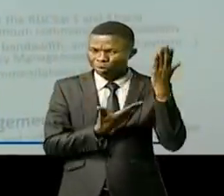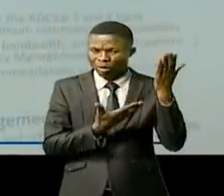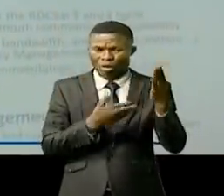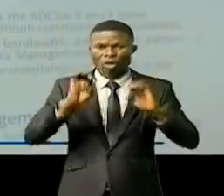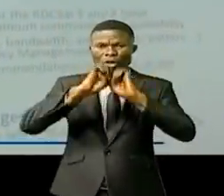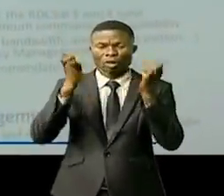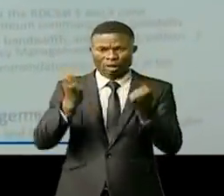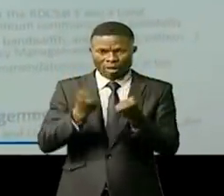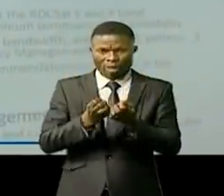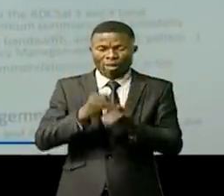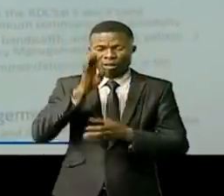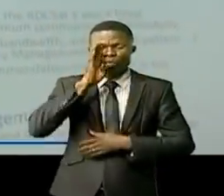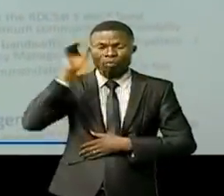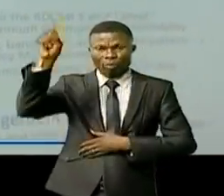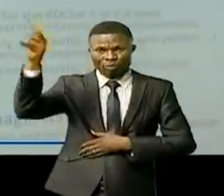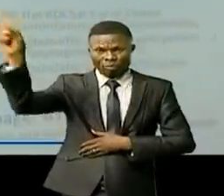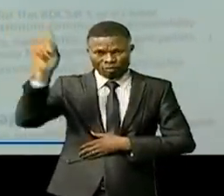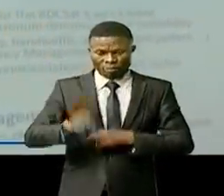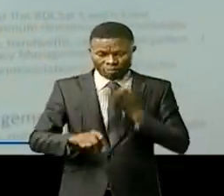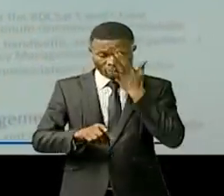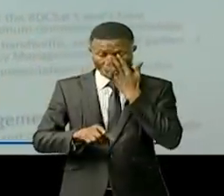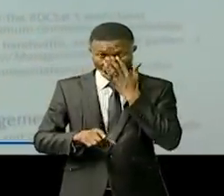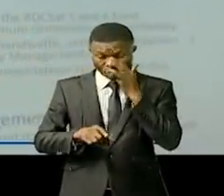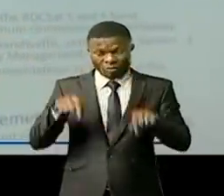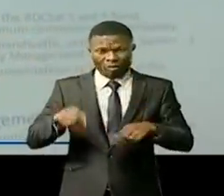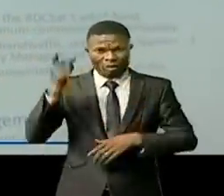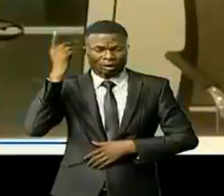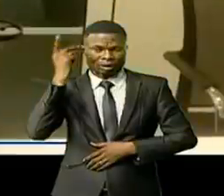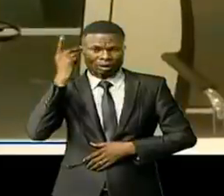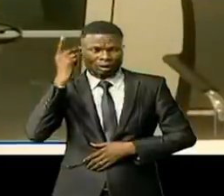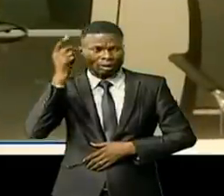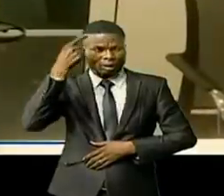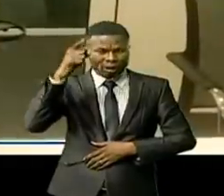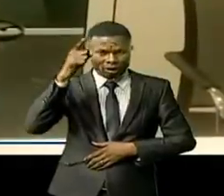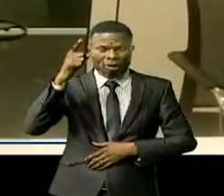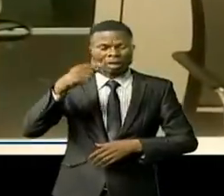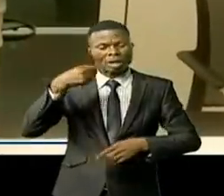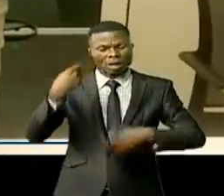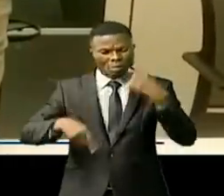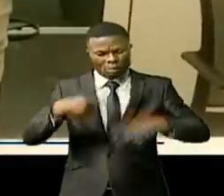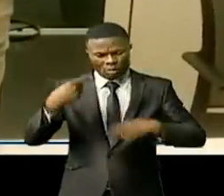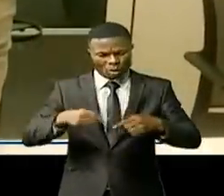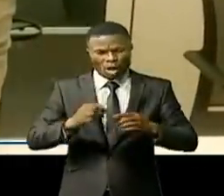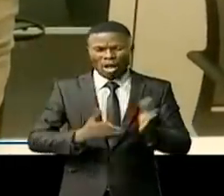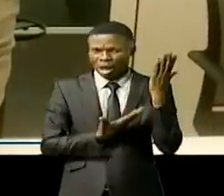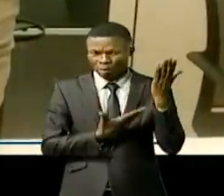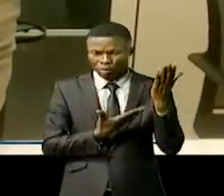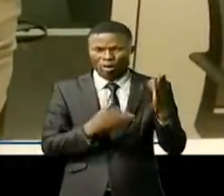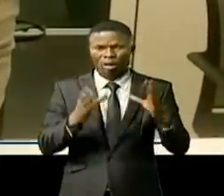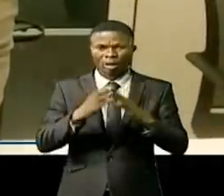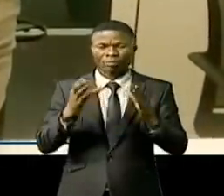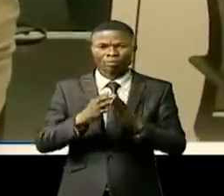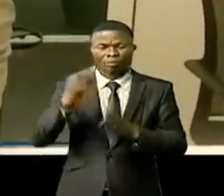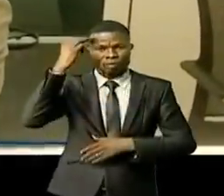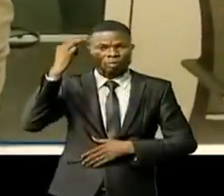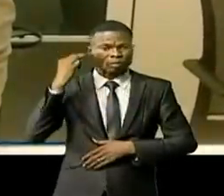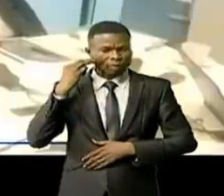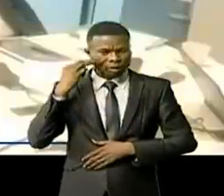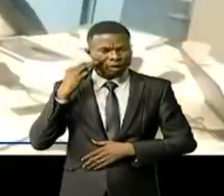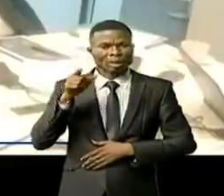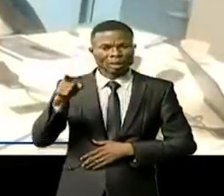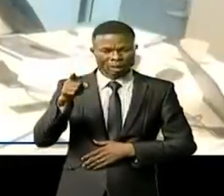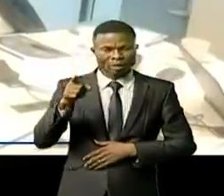de Spacebel descendra dans le tout prochain jour à Kinshasa pour des discussions spécifiques avec les ministères